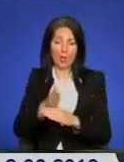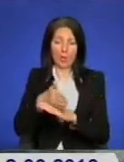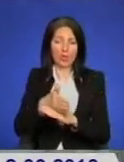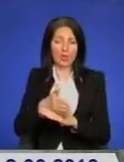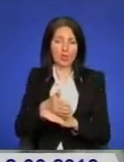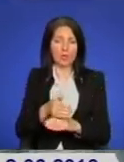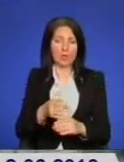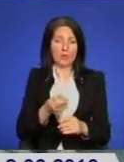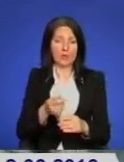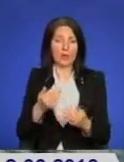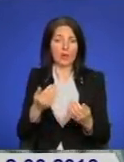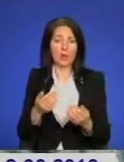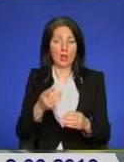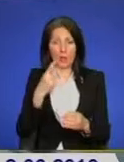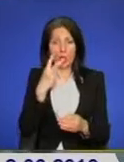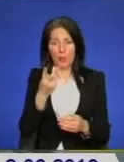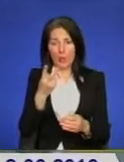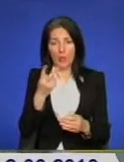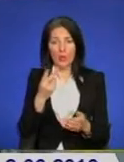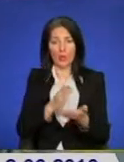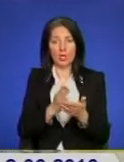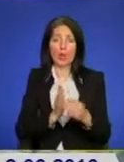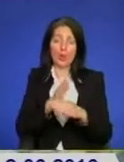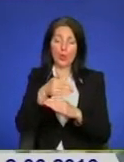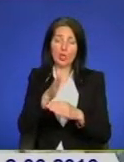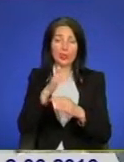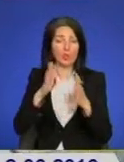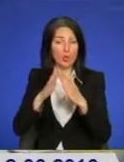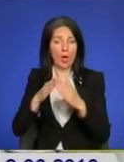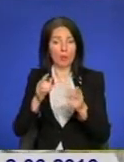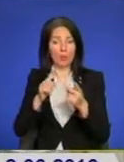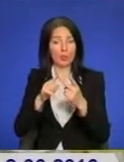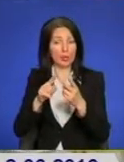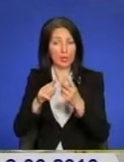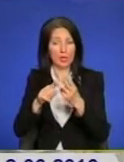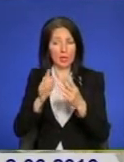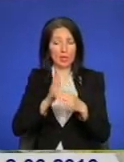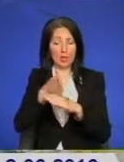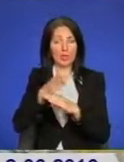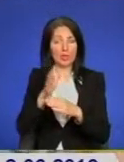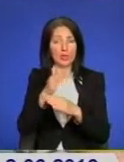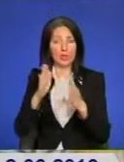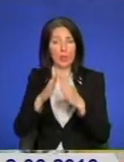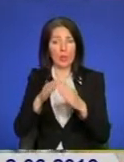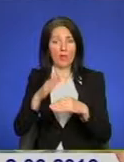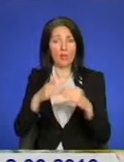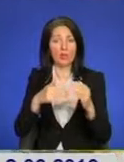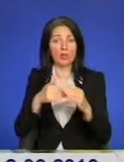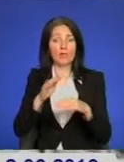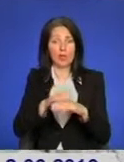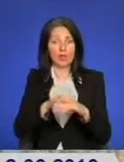туди, он є другий прохід між домами, між третій прохід між домами. Фактично мешканцям будинків